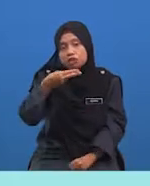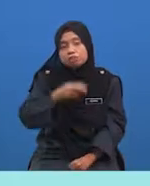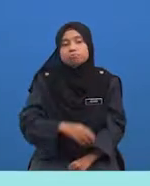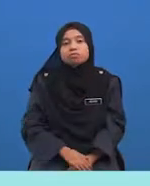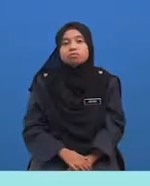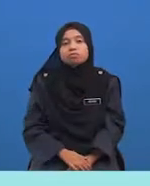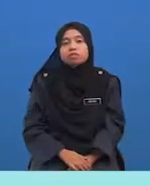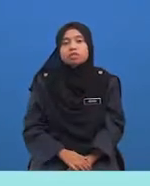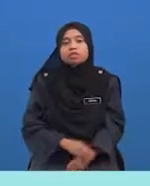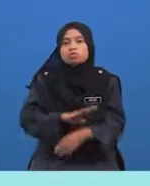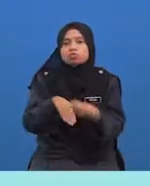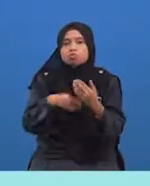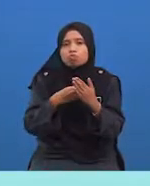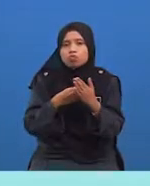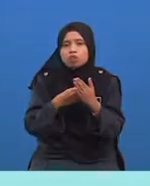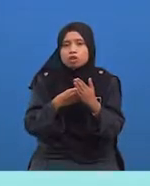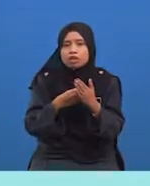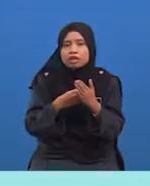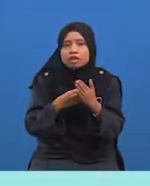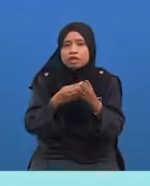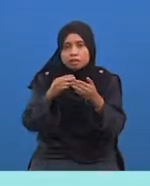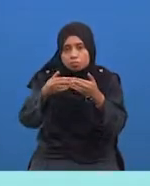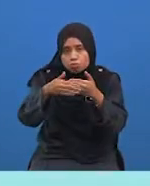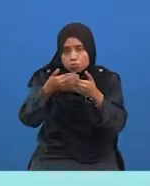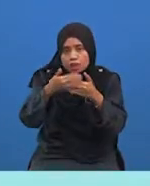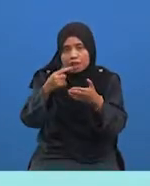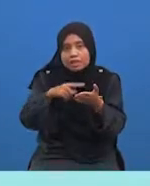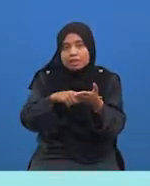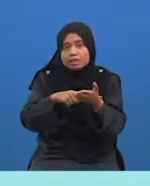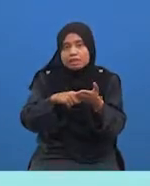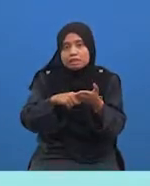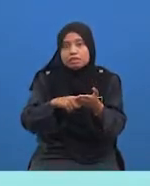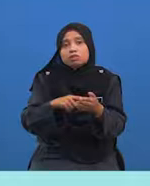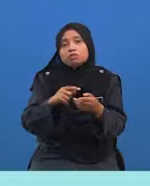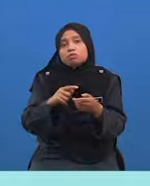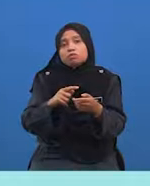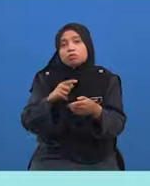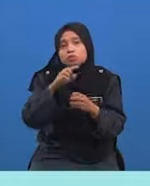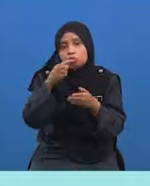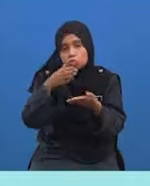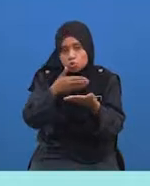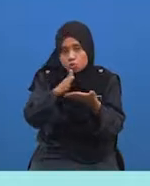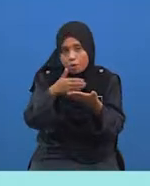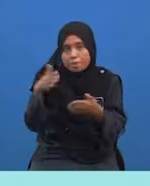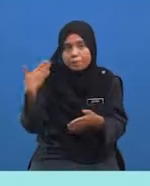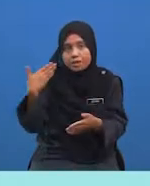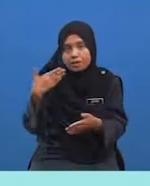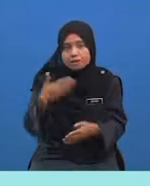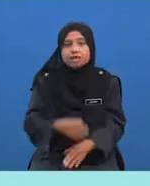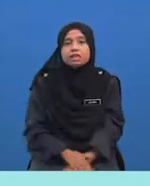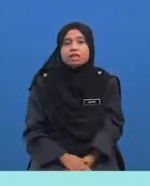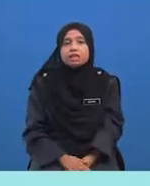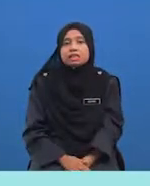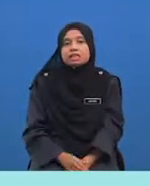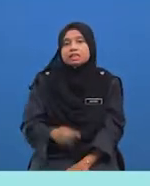H. Akronim ataupun singkatan perkataan untuk iklim di zon panas pula, cikgu berikan